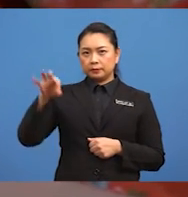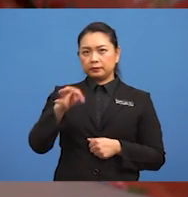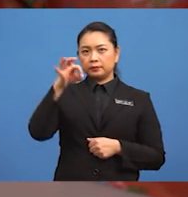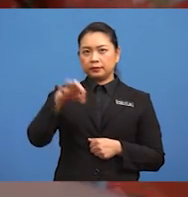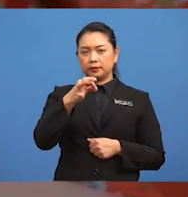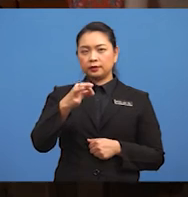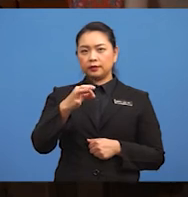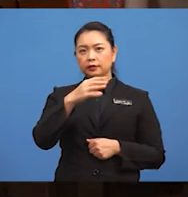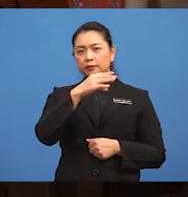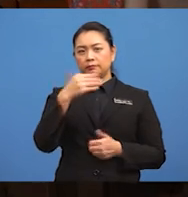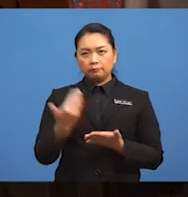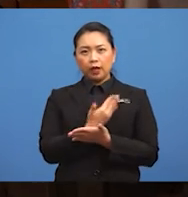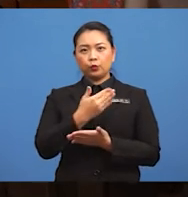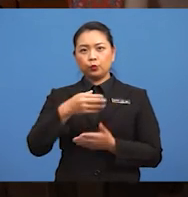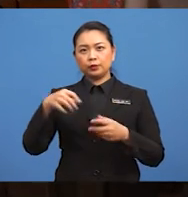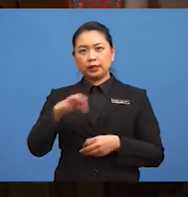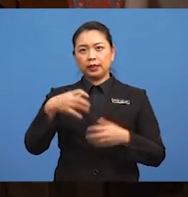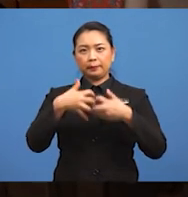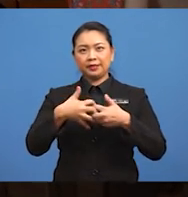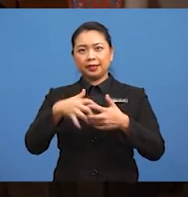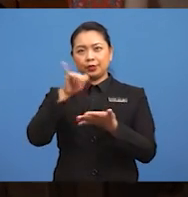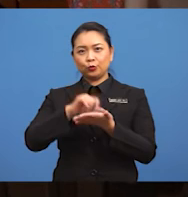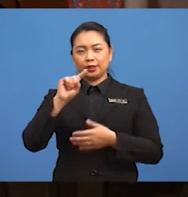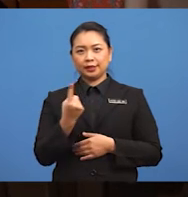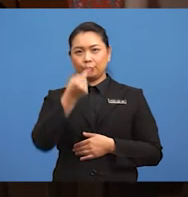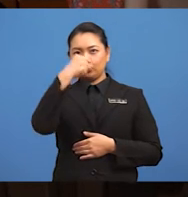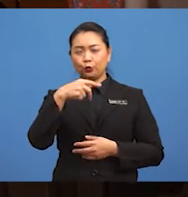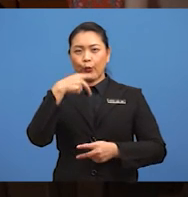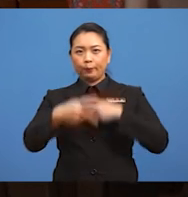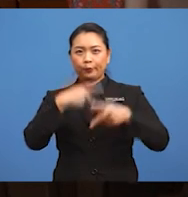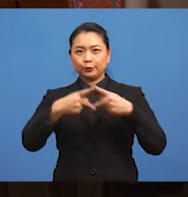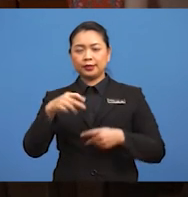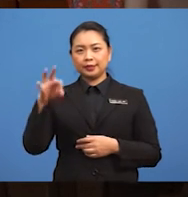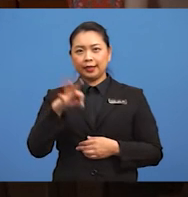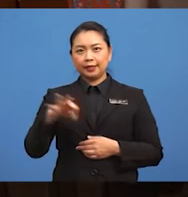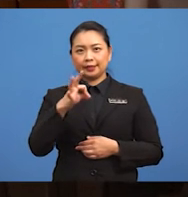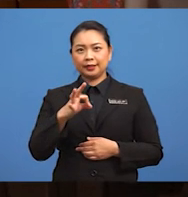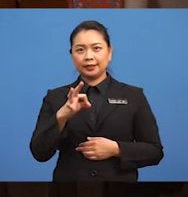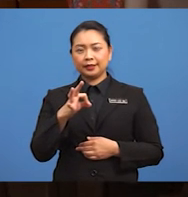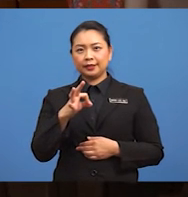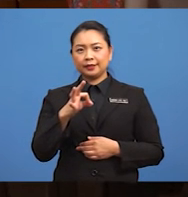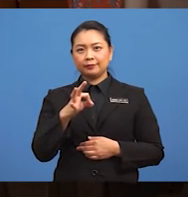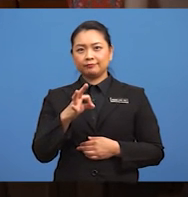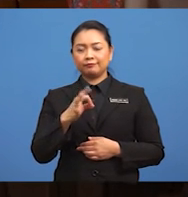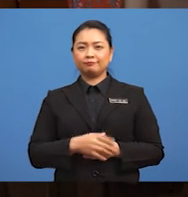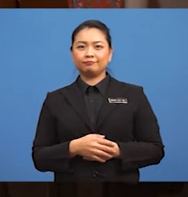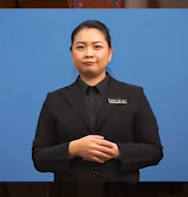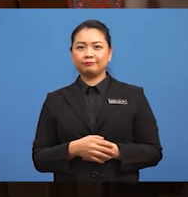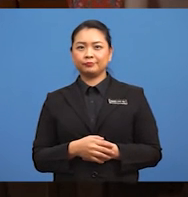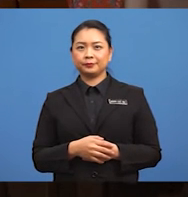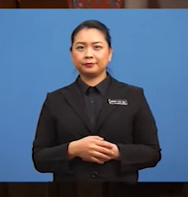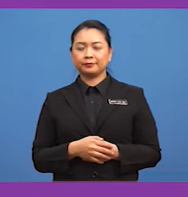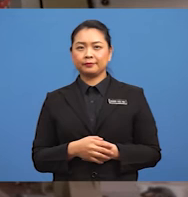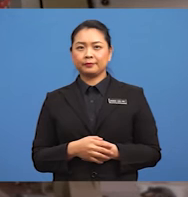dijelujur dan dijahit mesen. Itu sahaja untuk proses jahitan loose maxi dress.